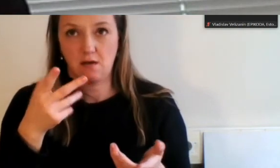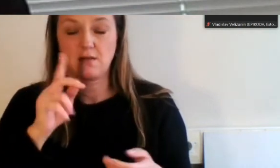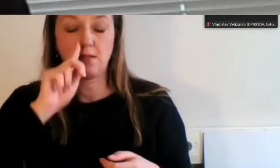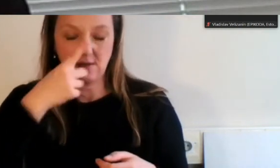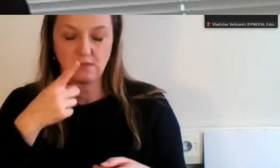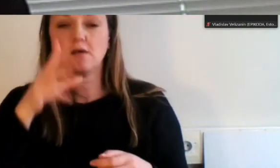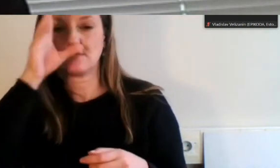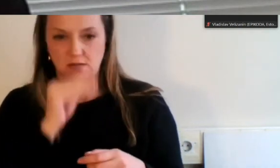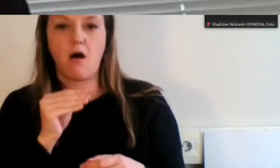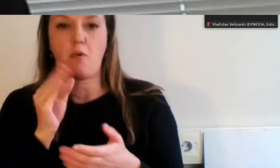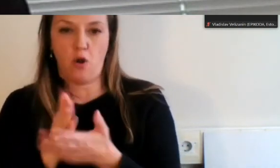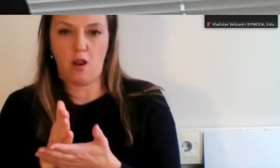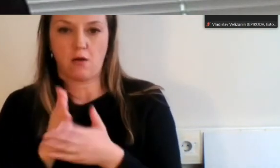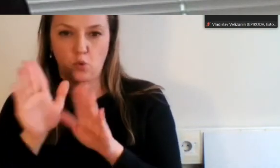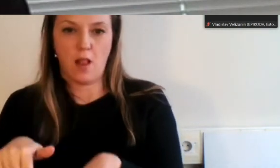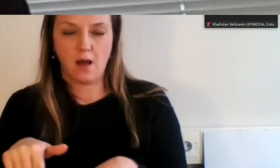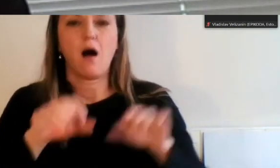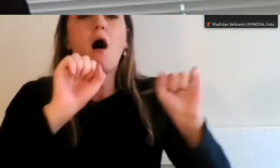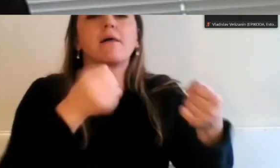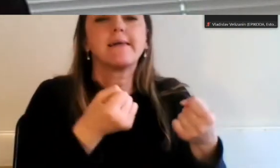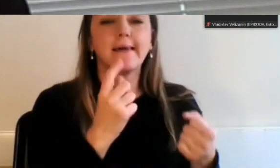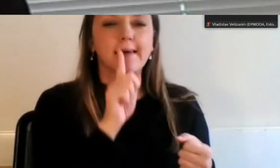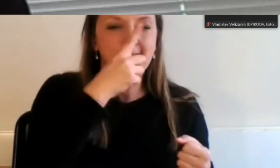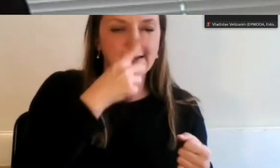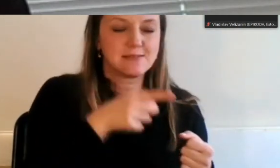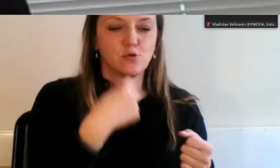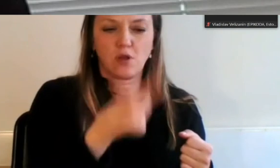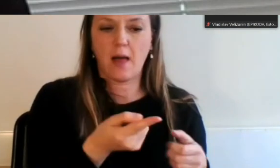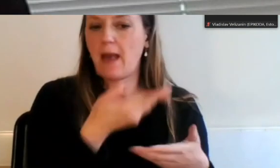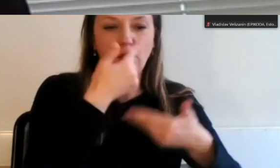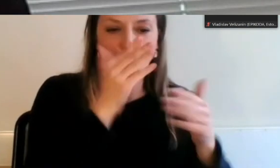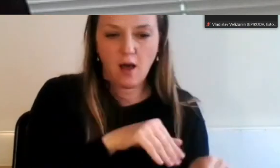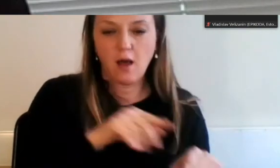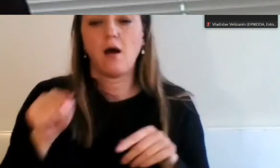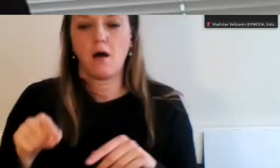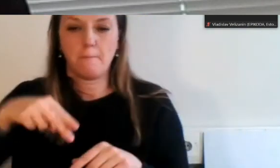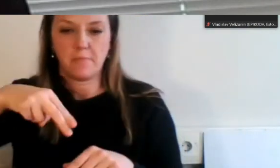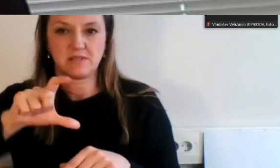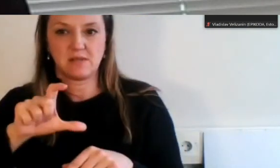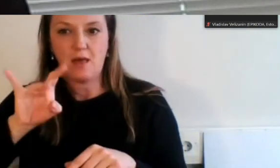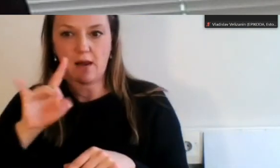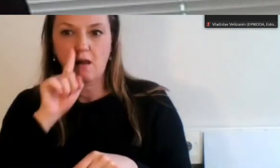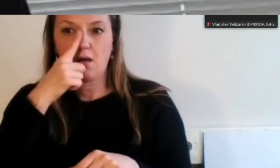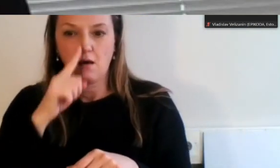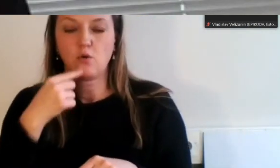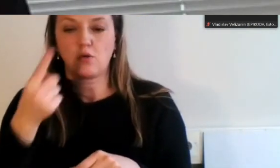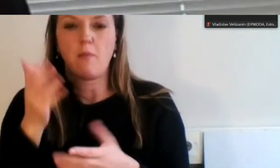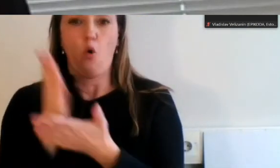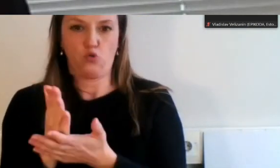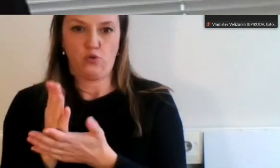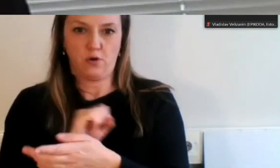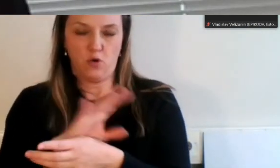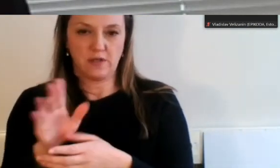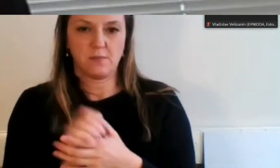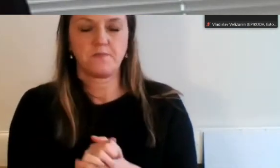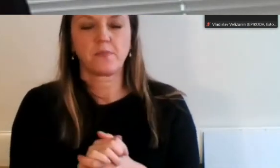On vaktsineeritud, kas äkki oli 2 miljonit 5–11 aasta vanust last.